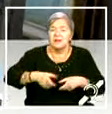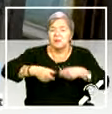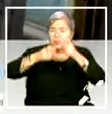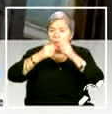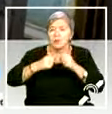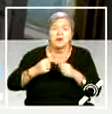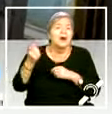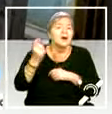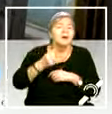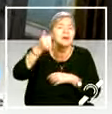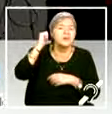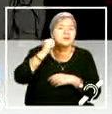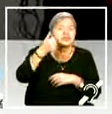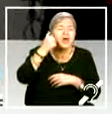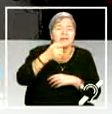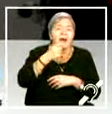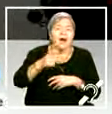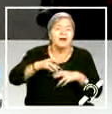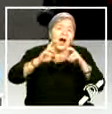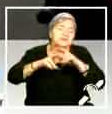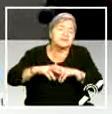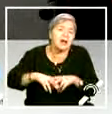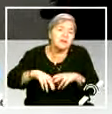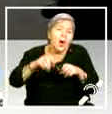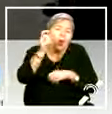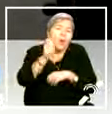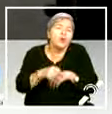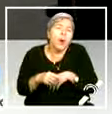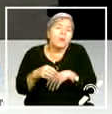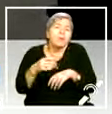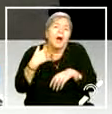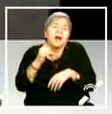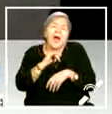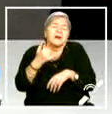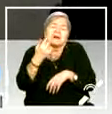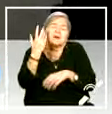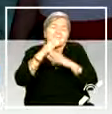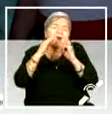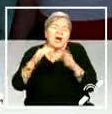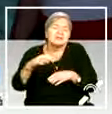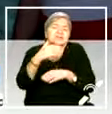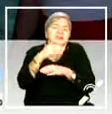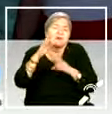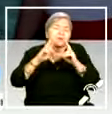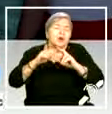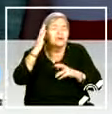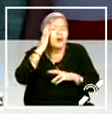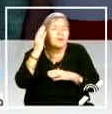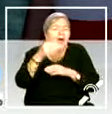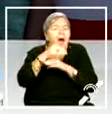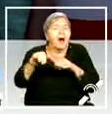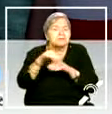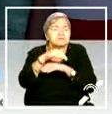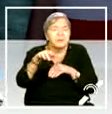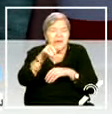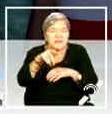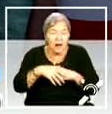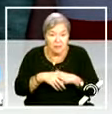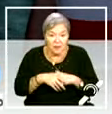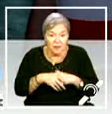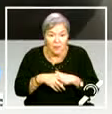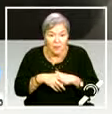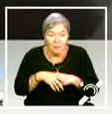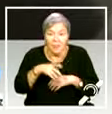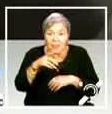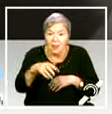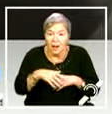ani în acea cameră a stat un om al străzii, care apoi a fost evacuat. Acolo nu-i dat un var de când e blocul, pe jos ați văzut parchetul cum e asfaltul